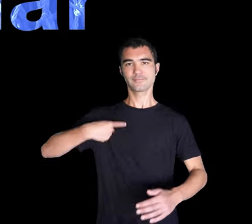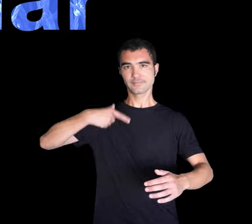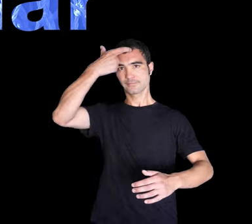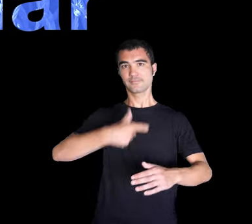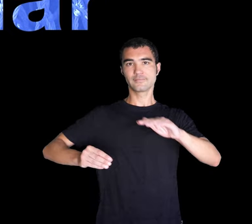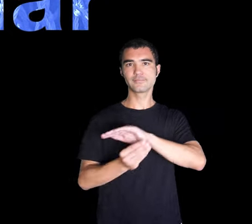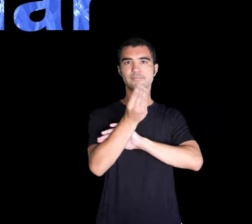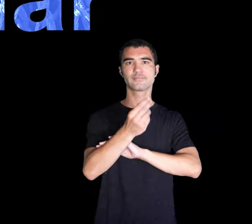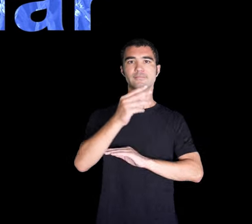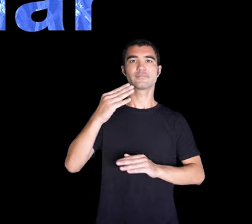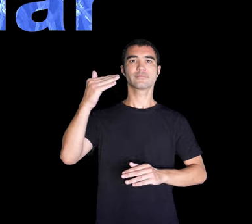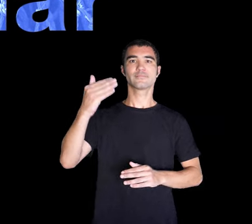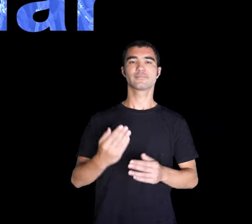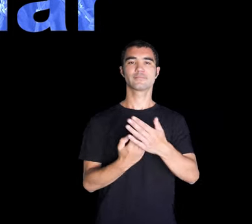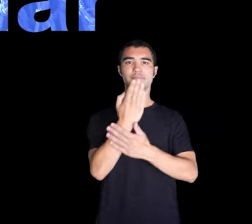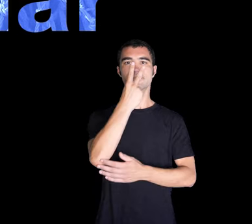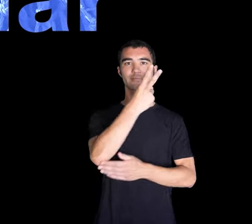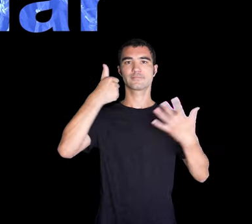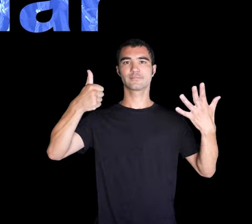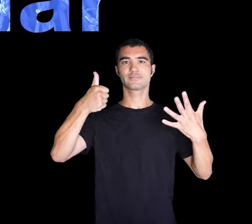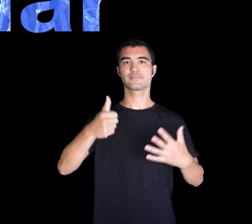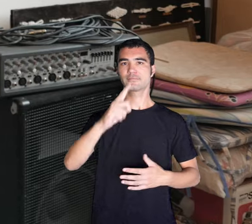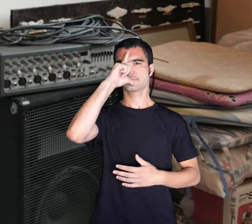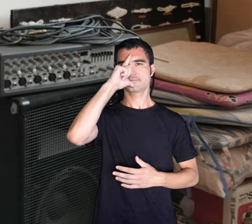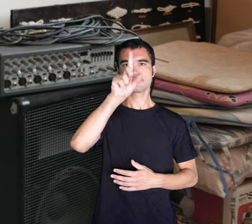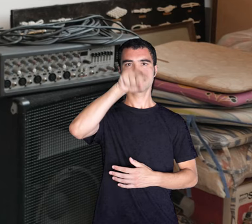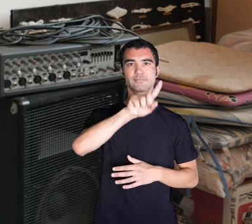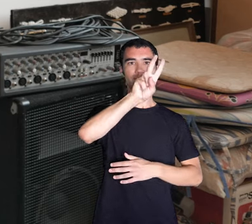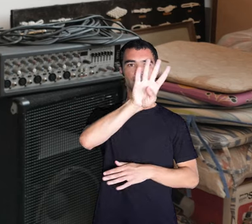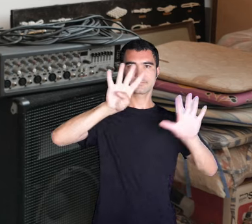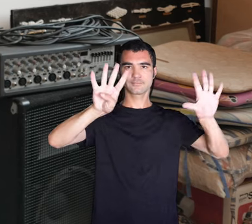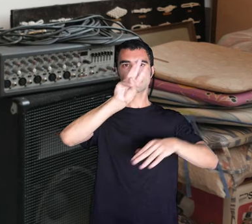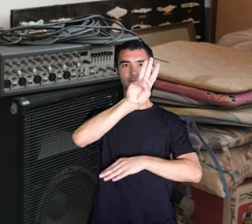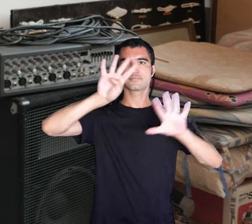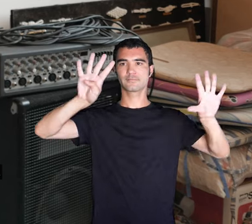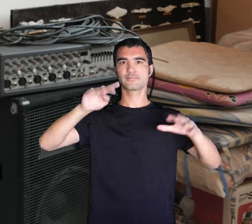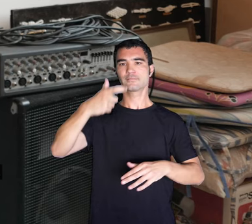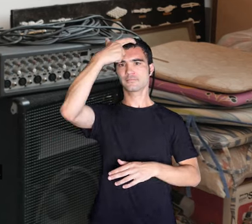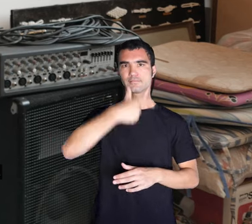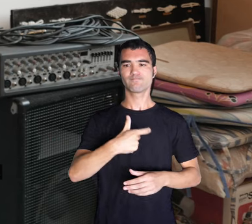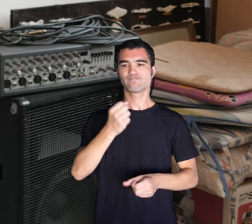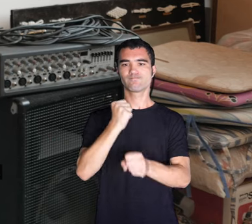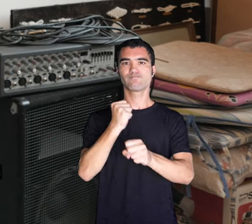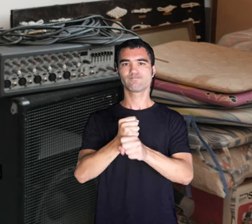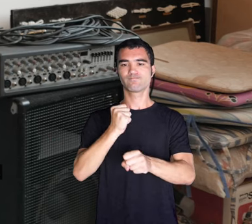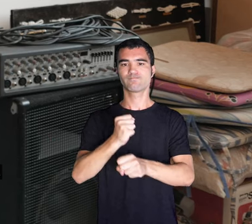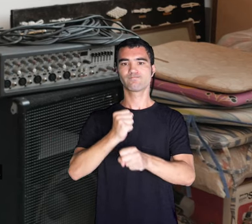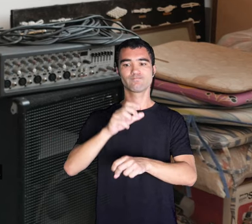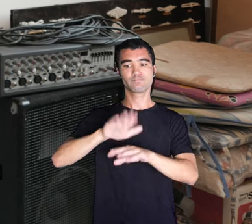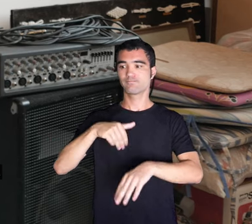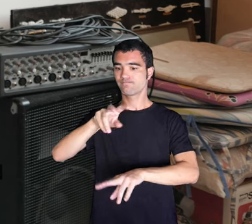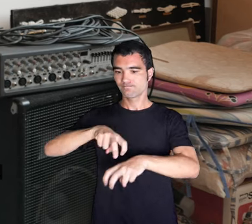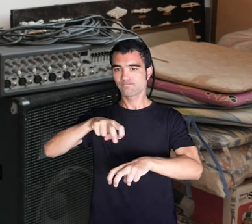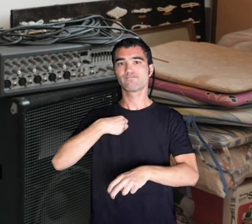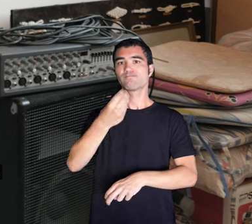Vaig néixer el 26 de febrer del 39. Vaig començar a fer feina en terra per poder menjar, a